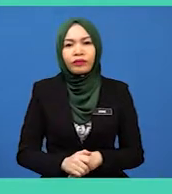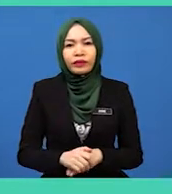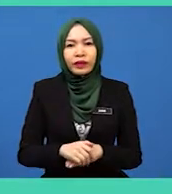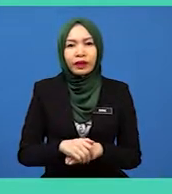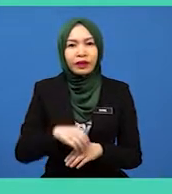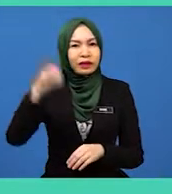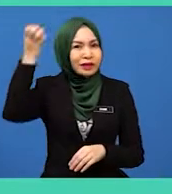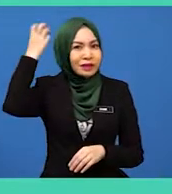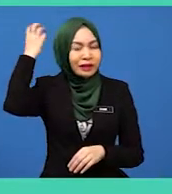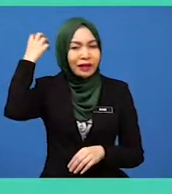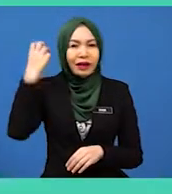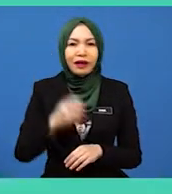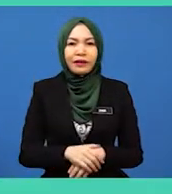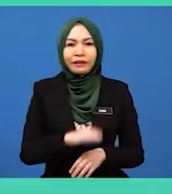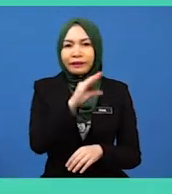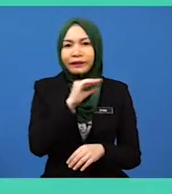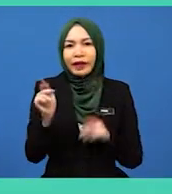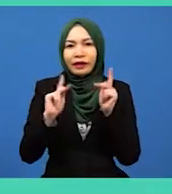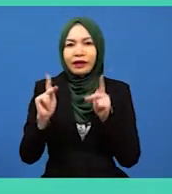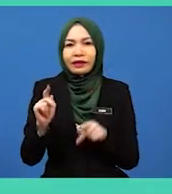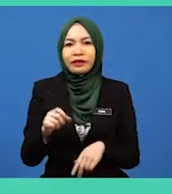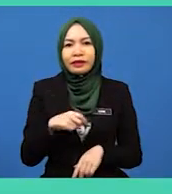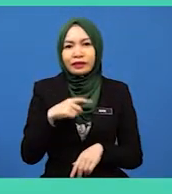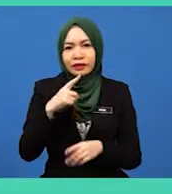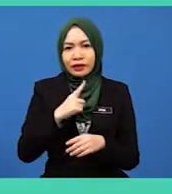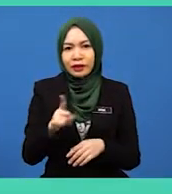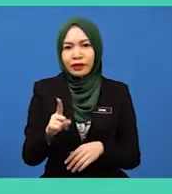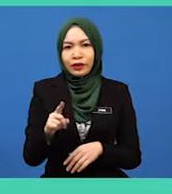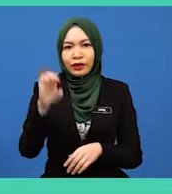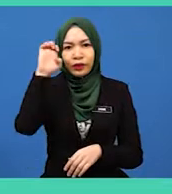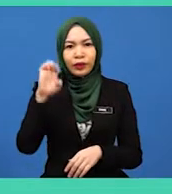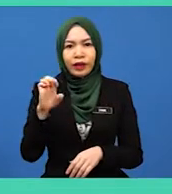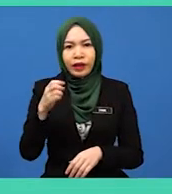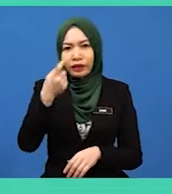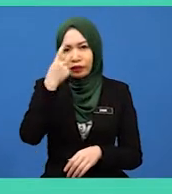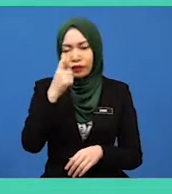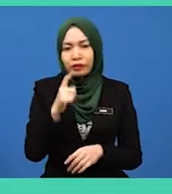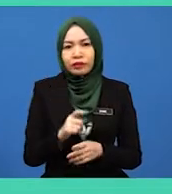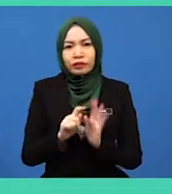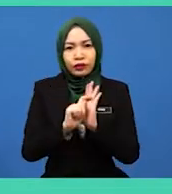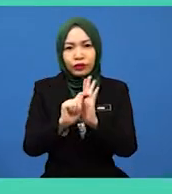seru eh yang menunjukkan perasaan hairan.